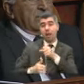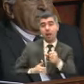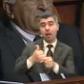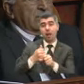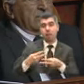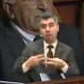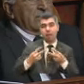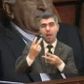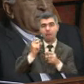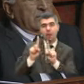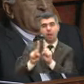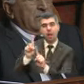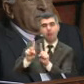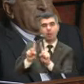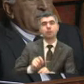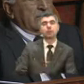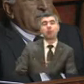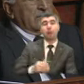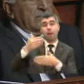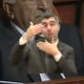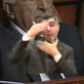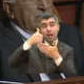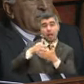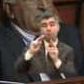دستور 2011 ما زال مغاربة العالم